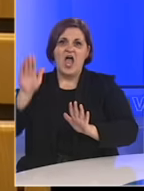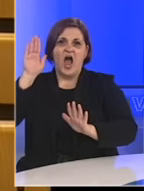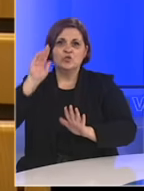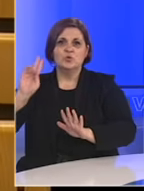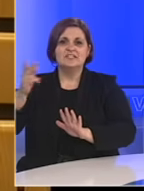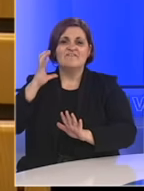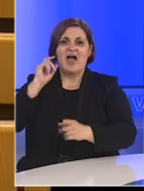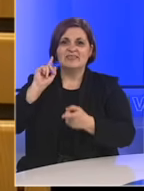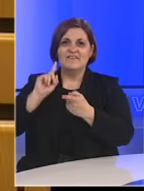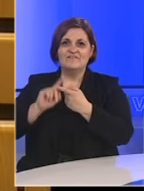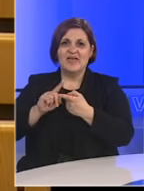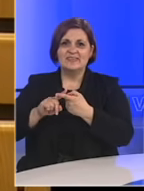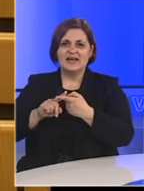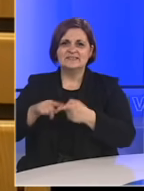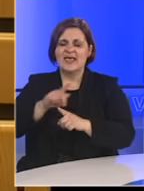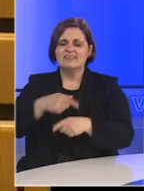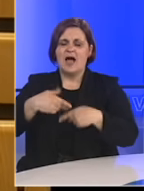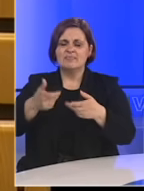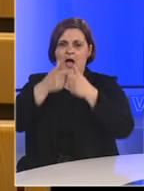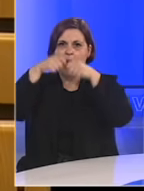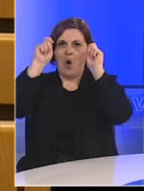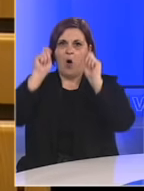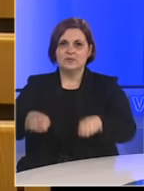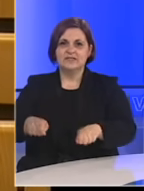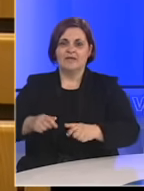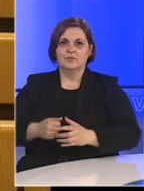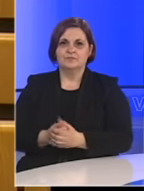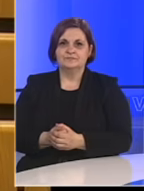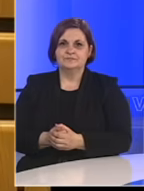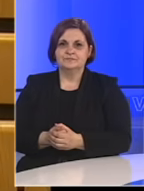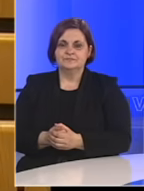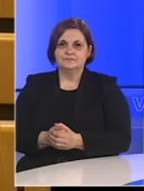se i pozivi vladi Federacije da podnese ostavku.